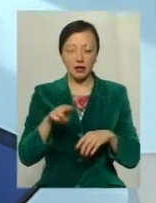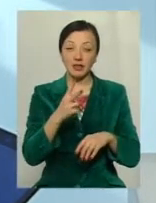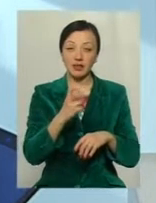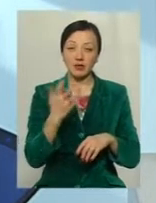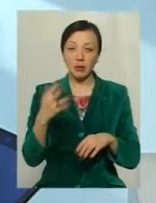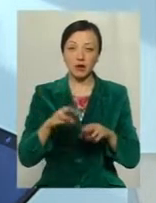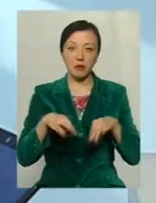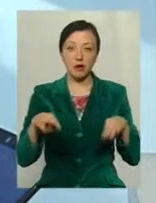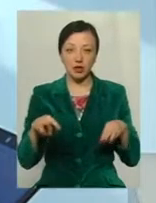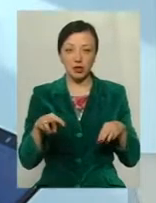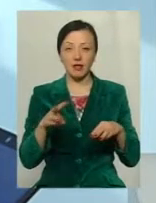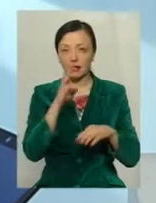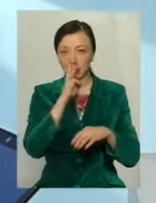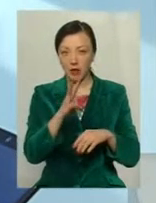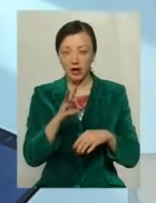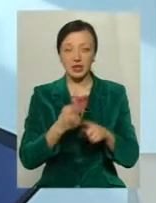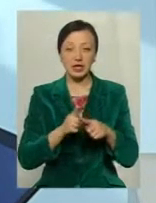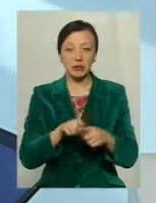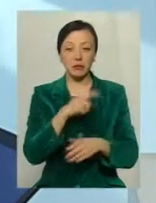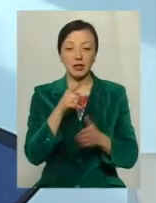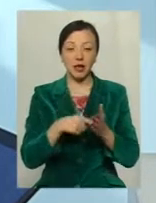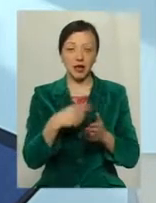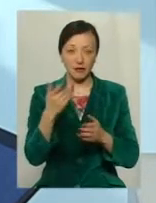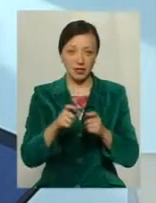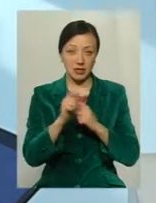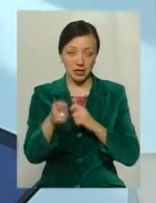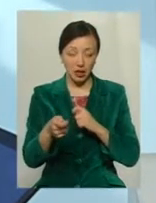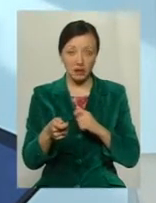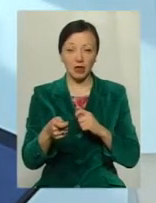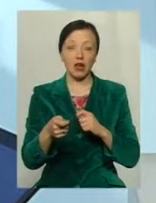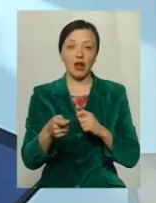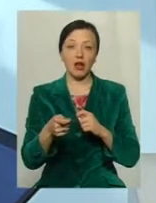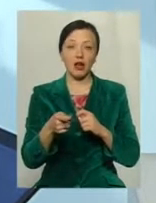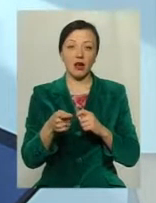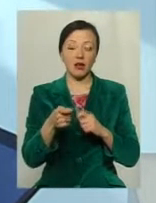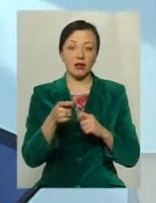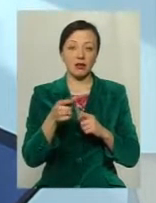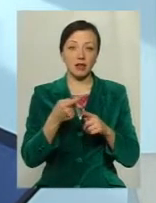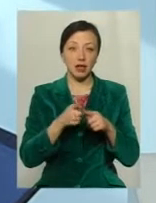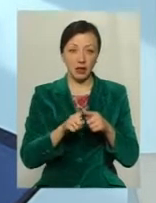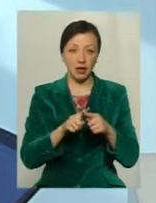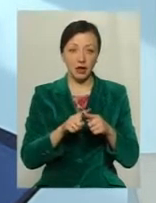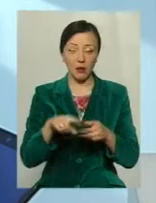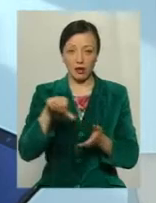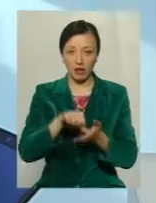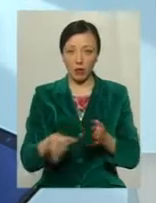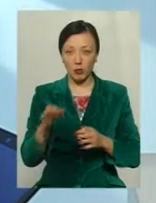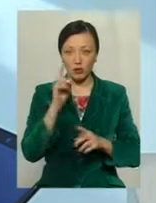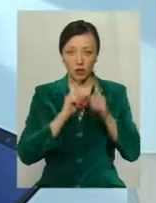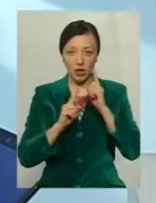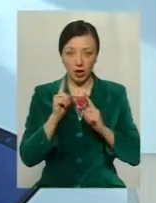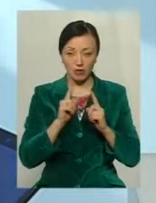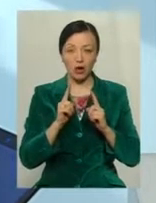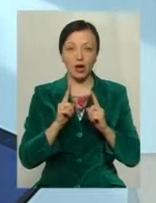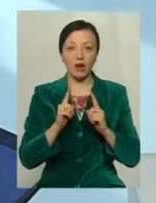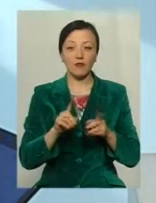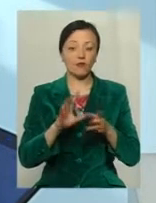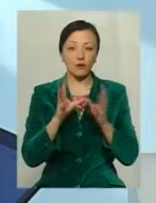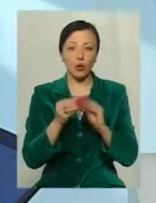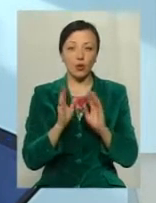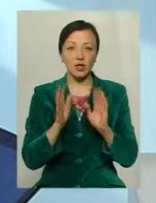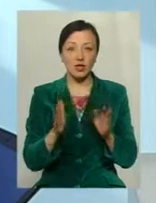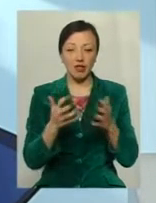питання, в державному бюджету Хмельницька обласна державна адміністрація витрачається кошти 266 мільйонів. Це